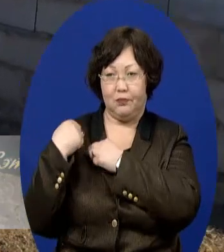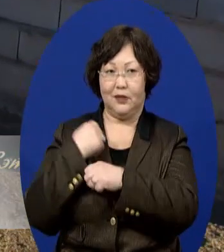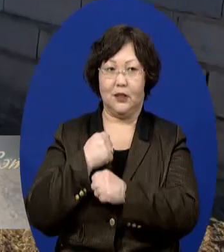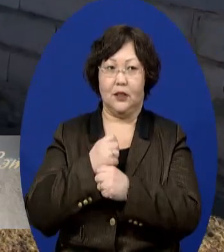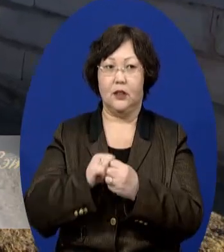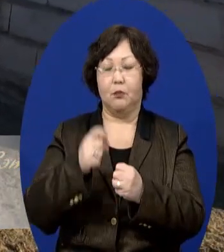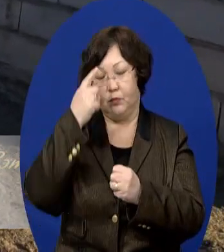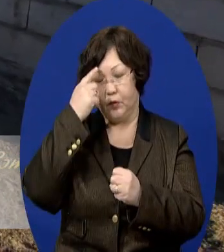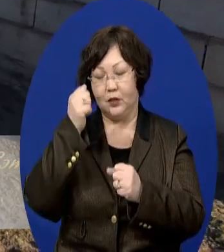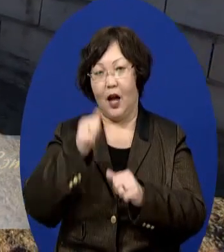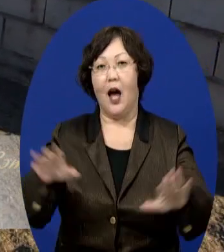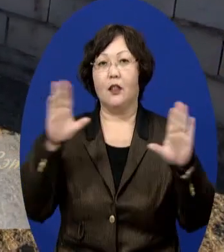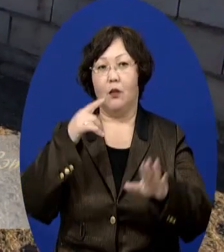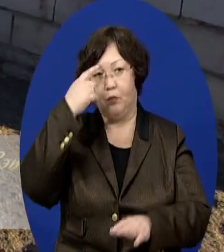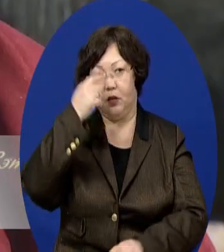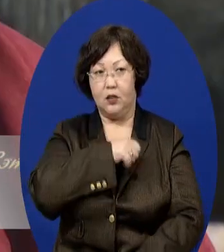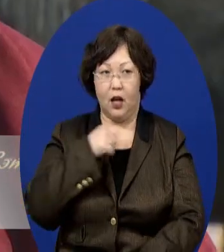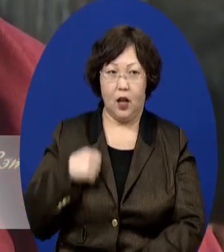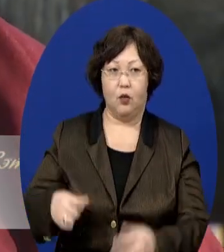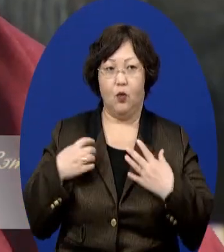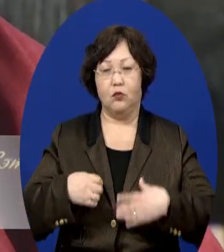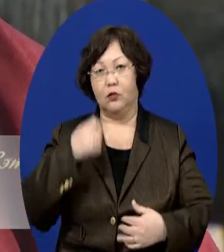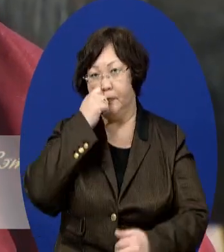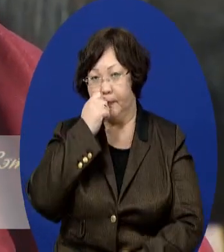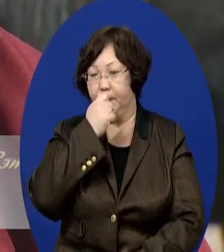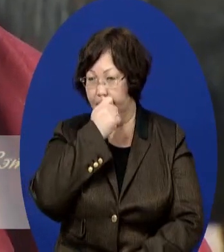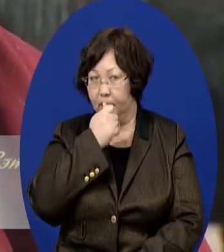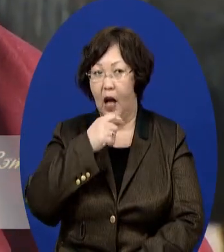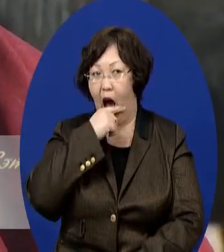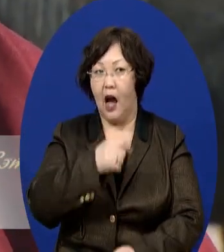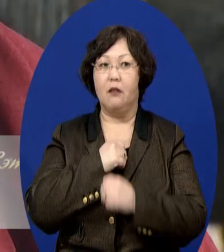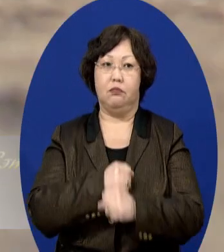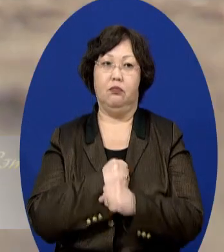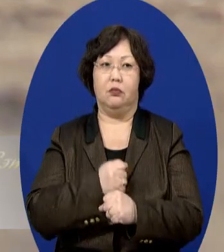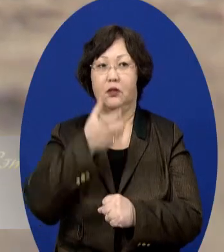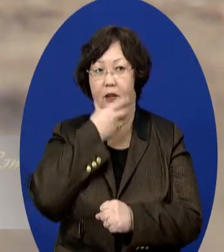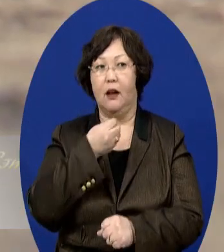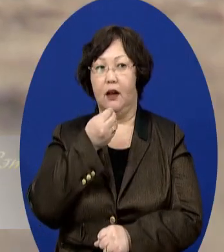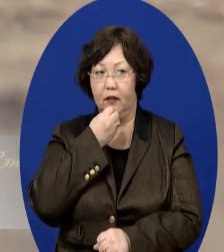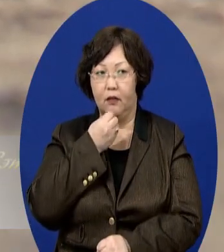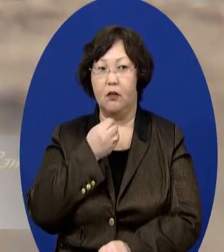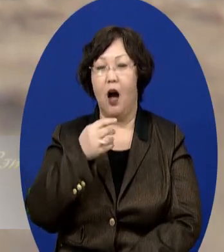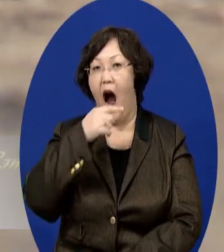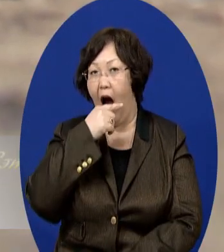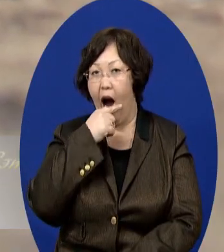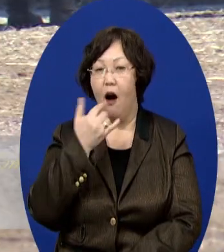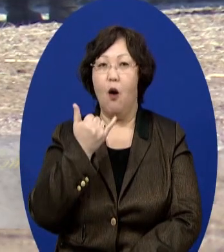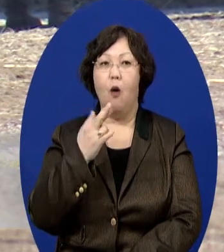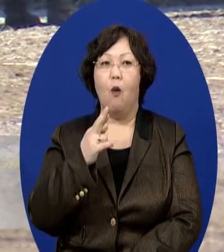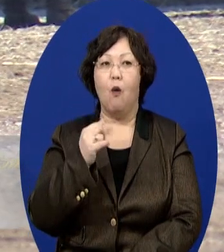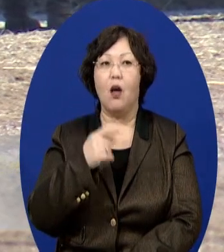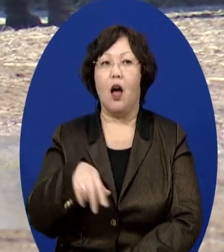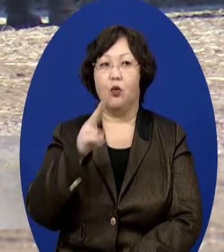наадмаар сайхан Монгол дээл овцсон өмсөж байна. Сайхан хөөргөө барьж байна. Сайхан морио унжж байна. Тийм. Тэгээ сайхан морио уяад ингээд үр